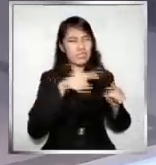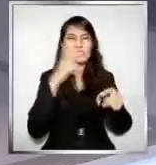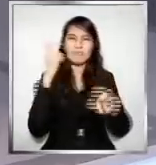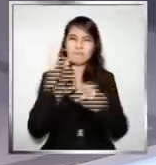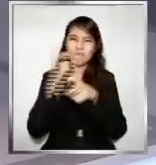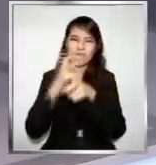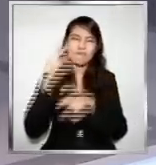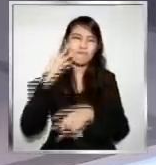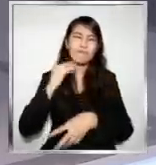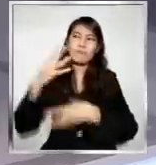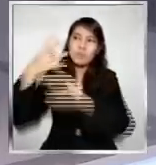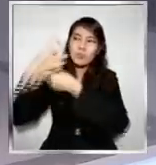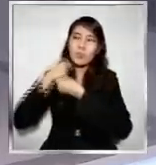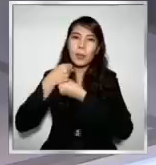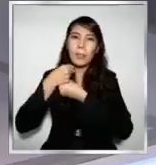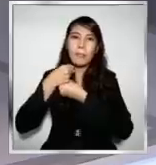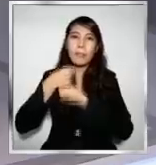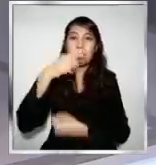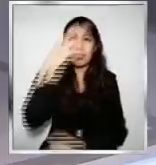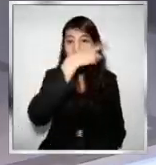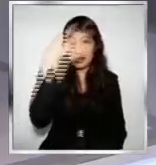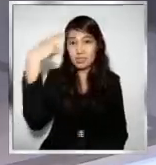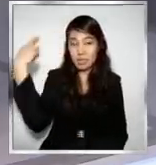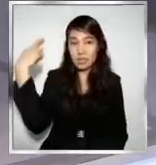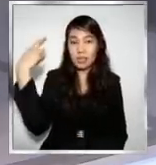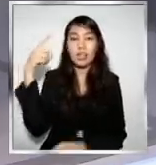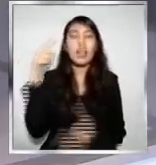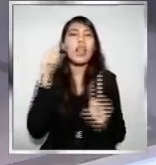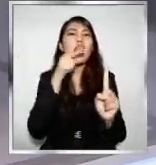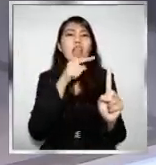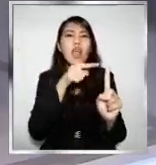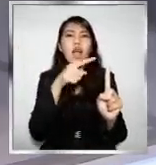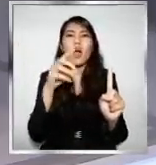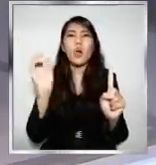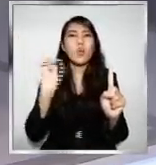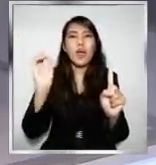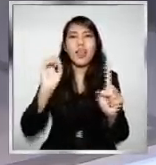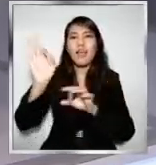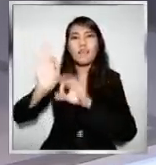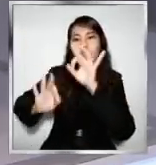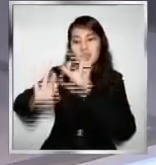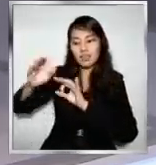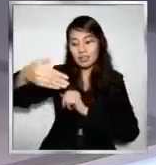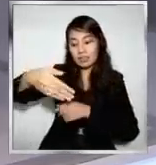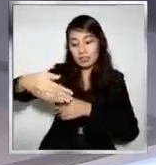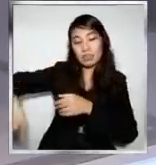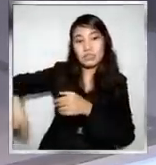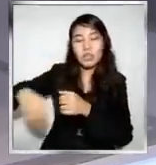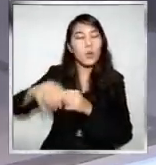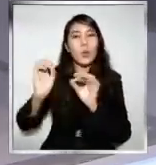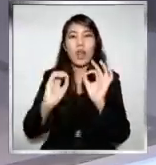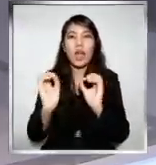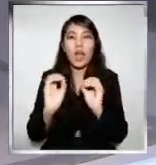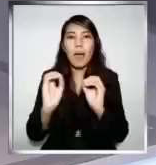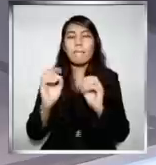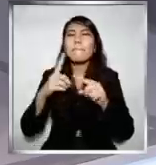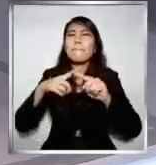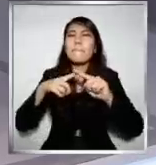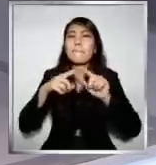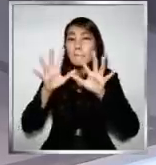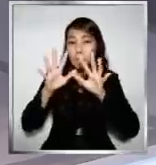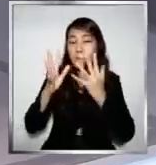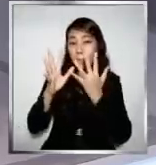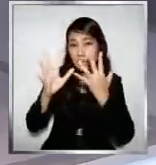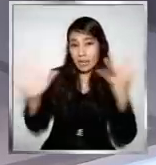isang lalaking naputulan ng paa ang pumila pero bigo pa rin makakuha ng SAP subsidy. Nakatutok si Mark Makalalad